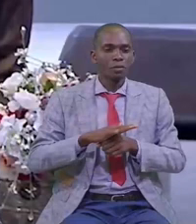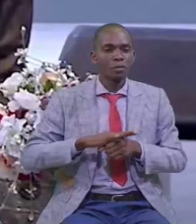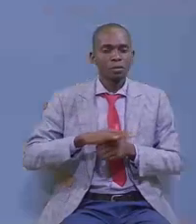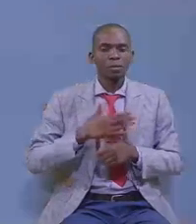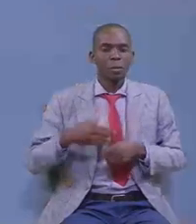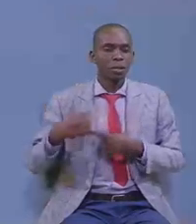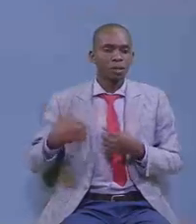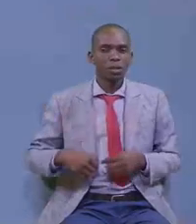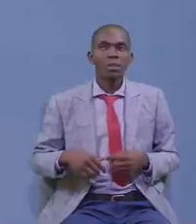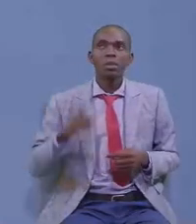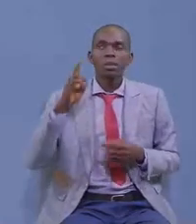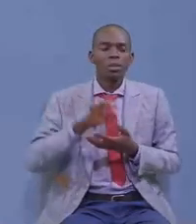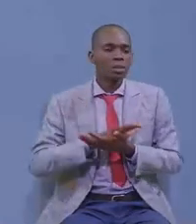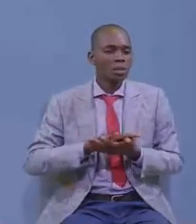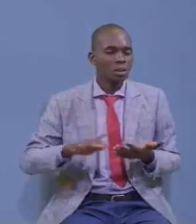Cela purifie mon cœur.